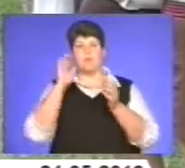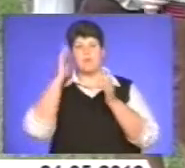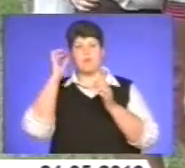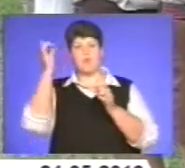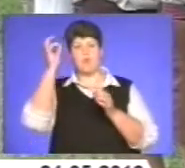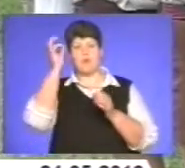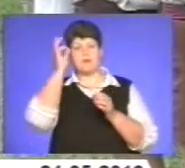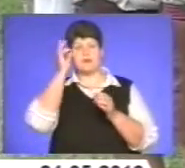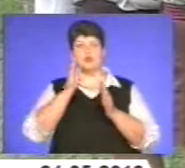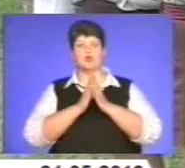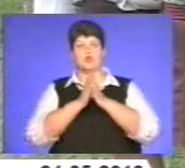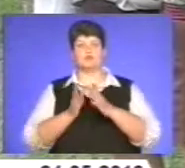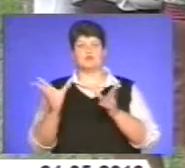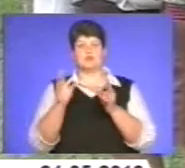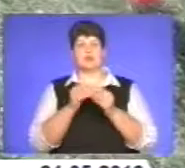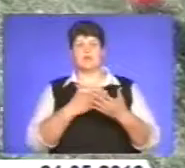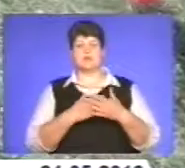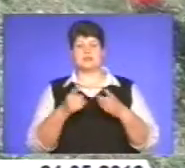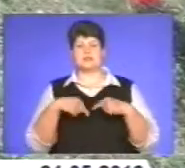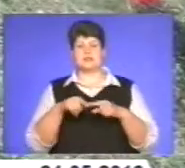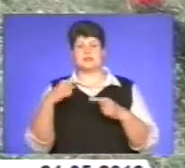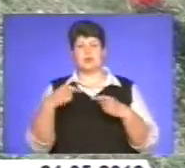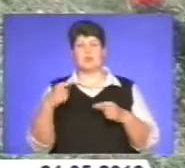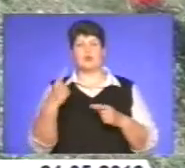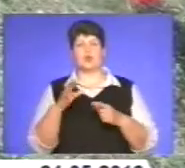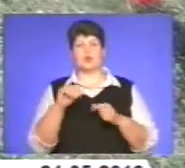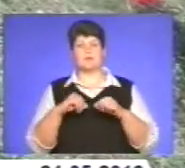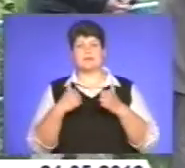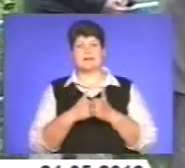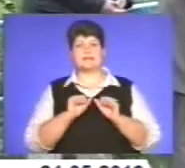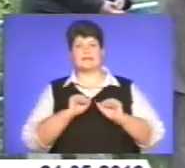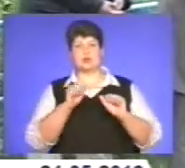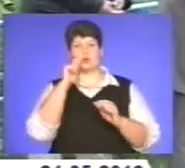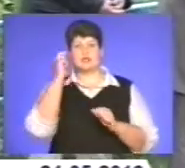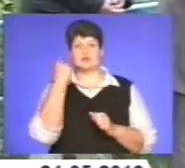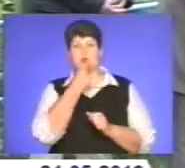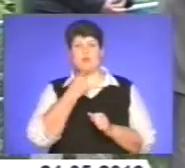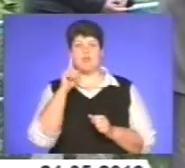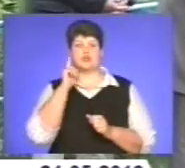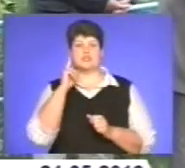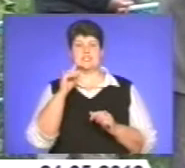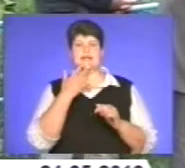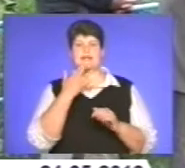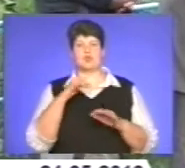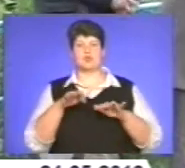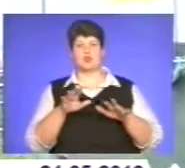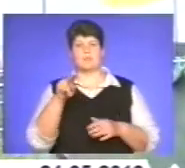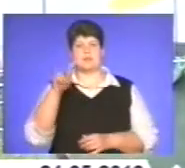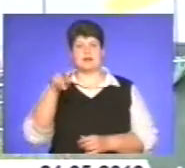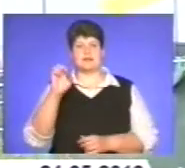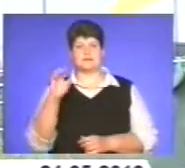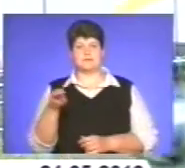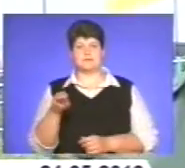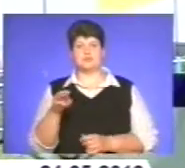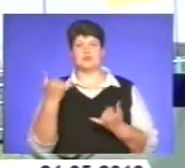долучилися громадські організації області, зокрема Комітет захисту української мови, Молодіжний народний рух та Пласт.